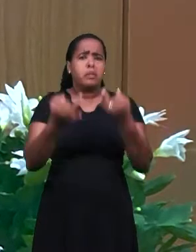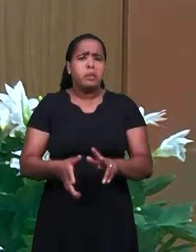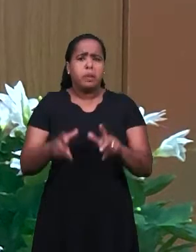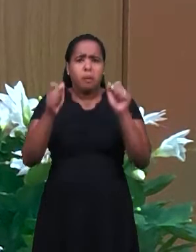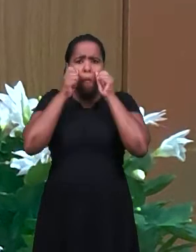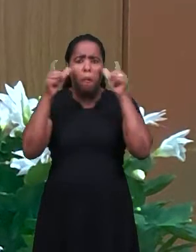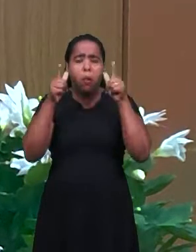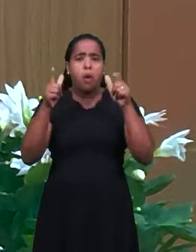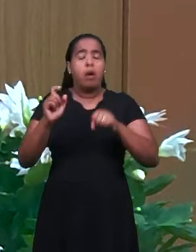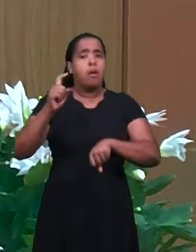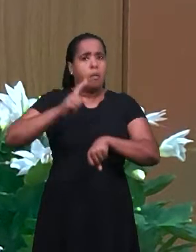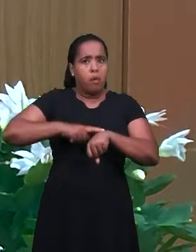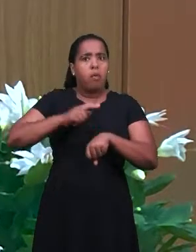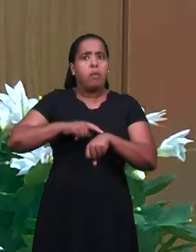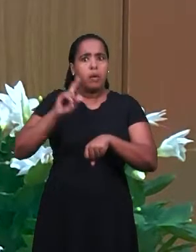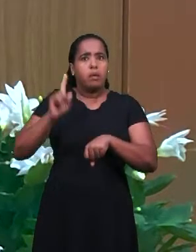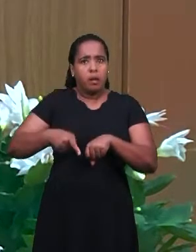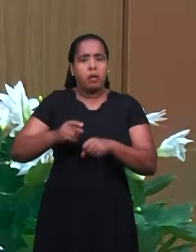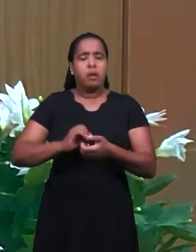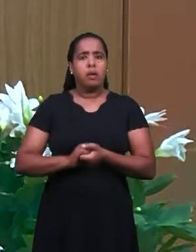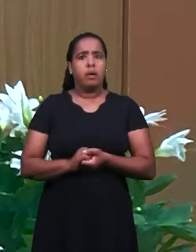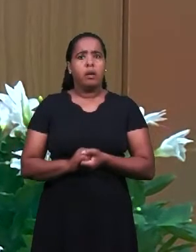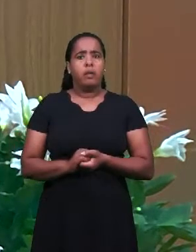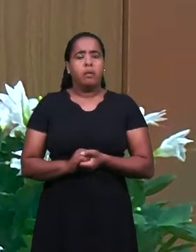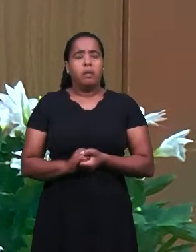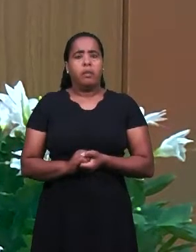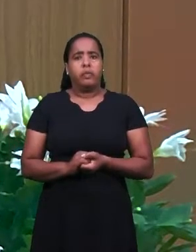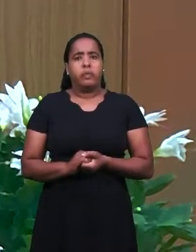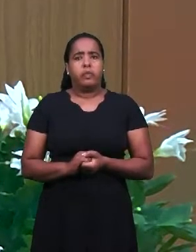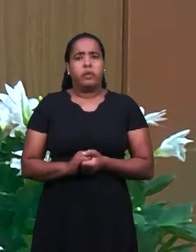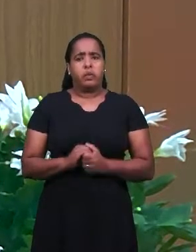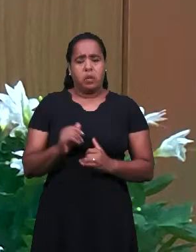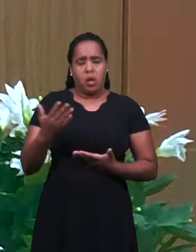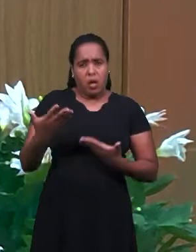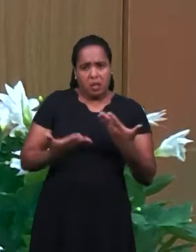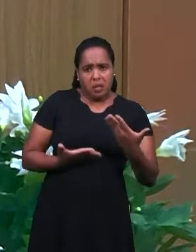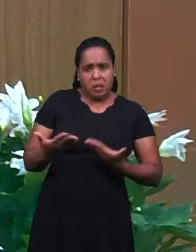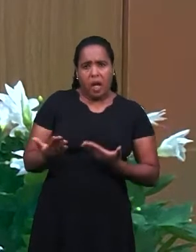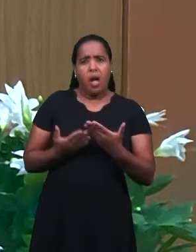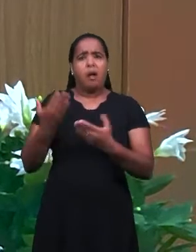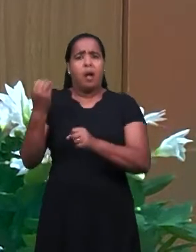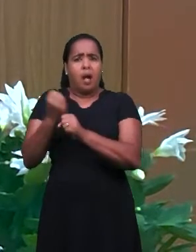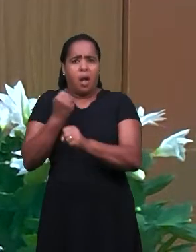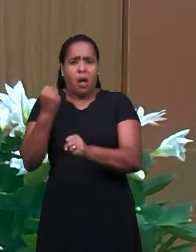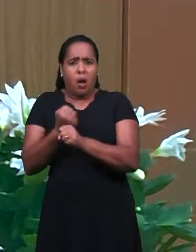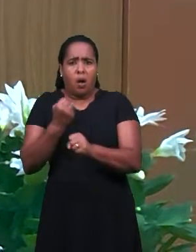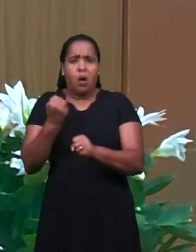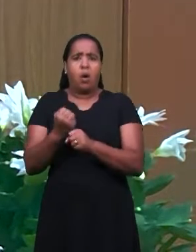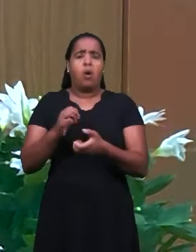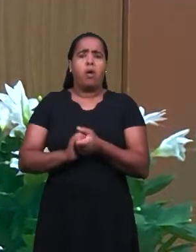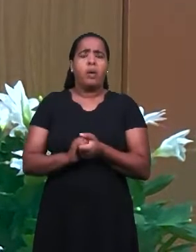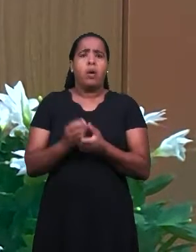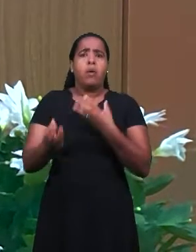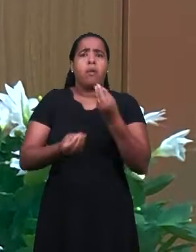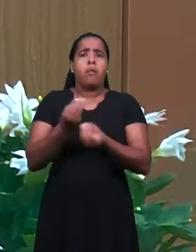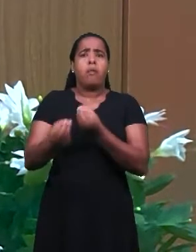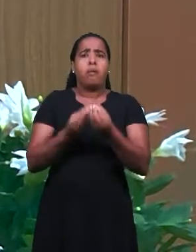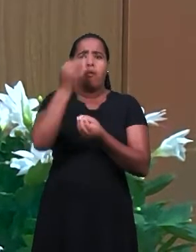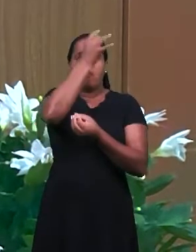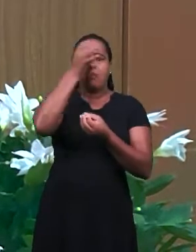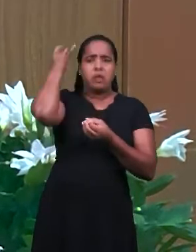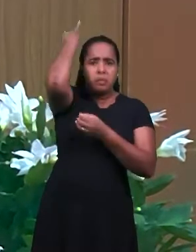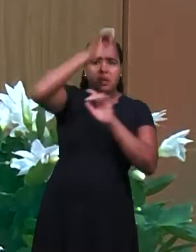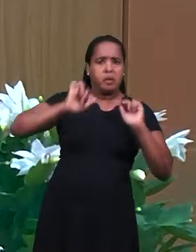о бодрствовании? Потому что это наше время. Церковь, работа Святого Духа, то, что Дух Святой